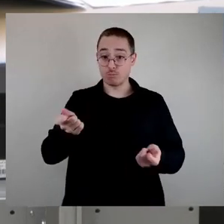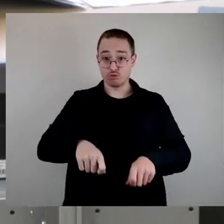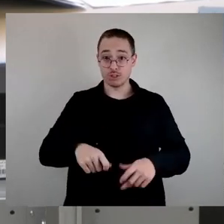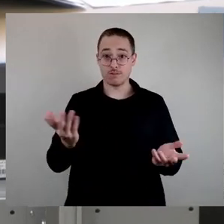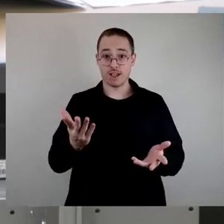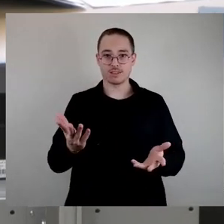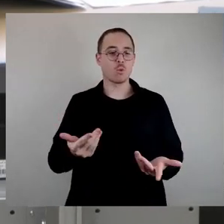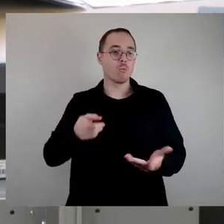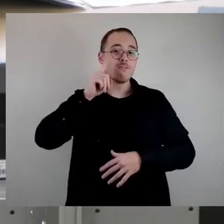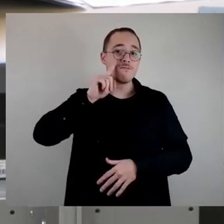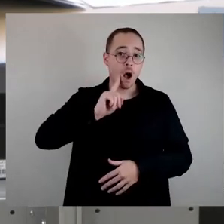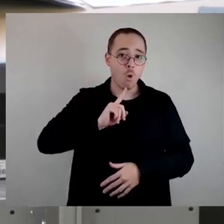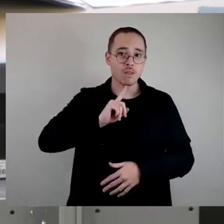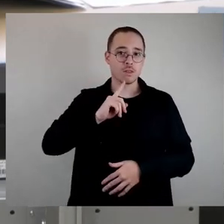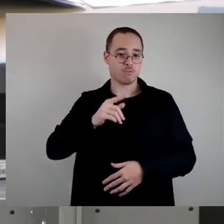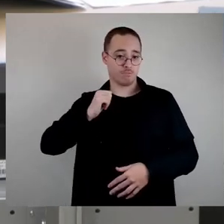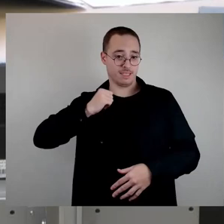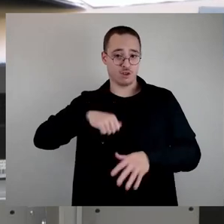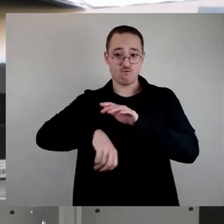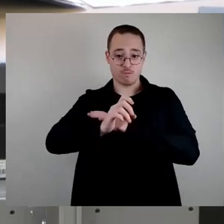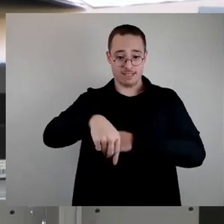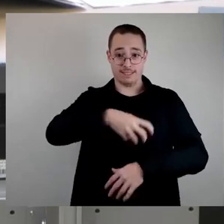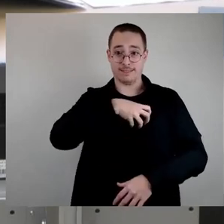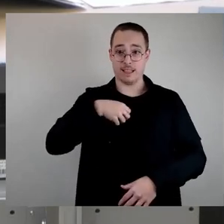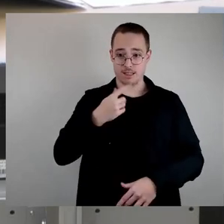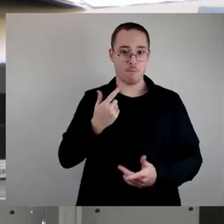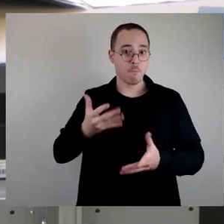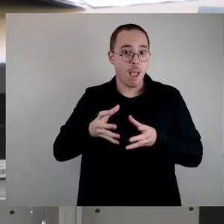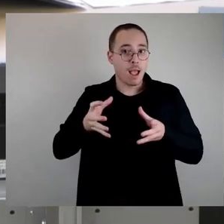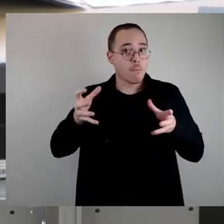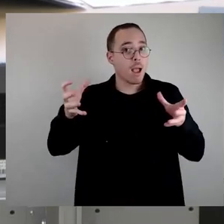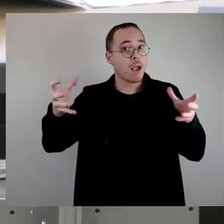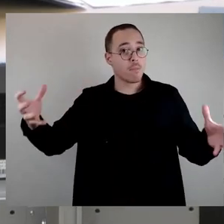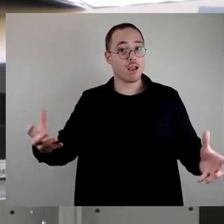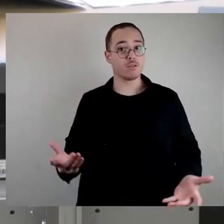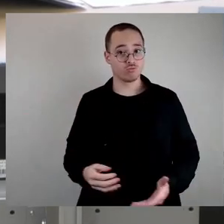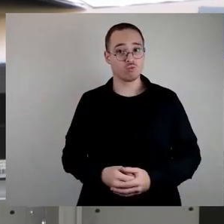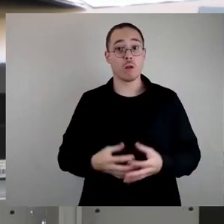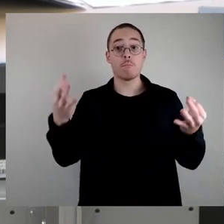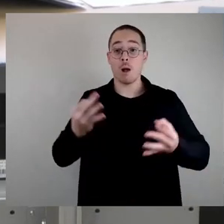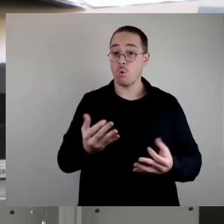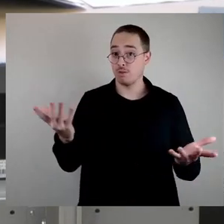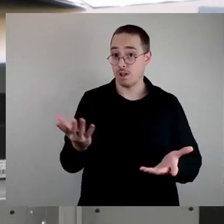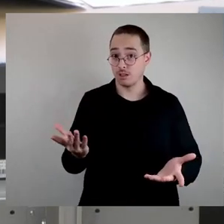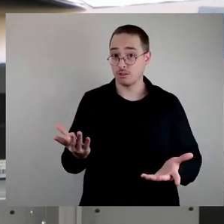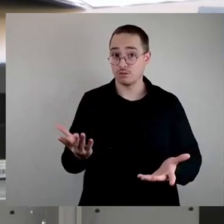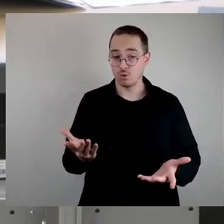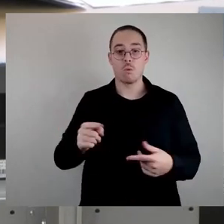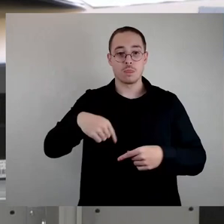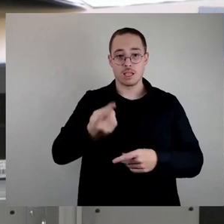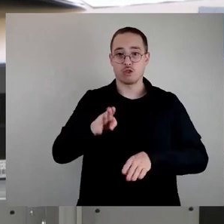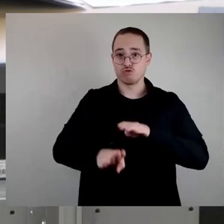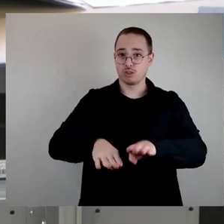Frauen- und Mädchenfußball in unserer Stadt ist auf jeden Fall im Kommen. Was es dafür braucht, ist jetzt natürlich, sind die nächsten Schritte, die wir heute